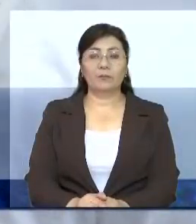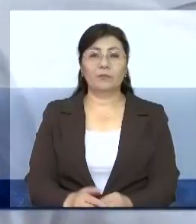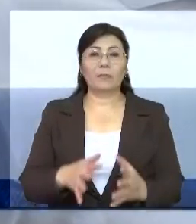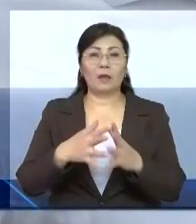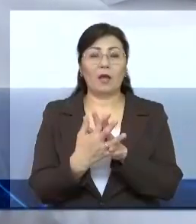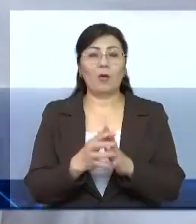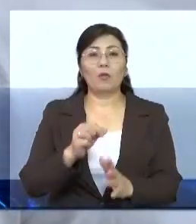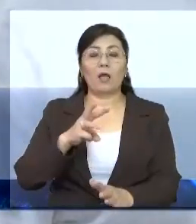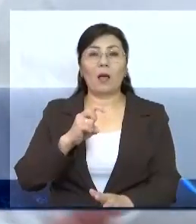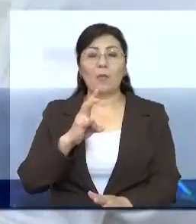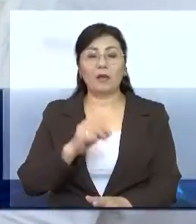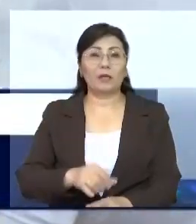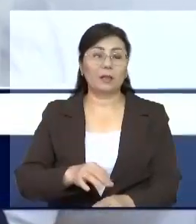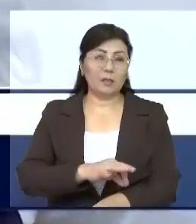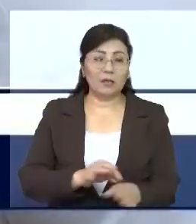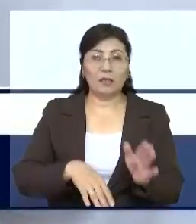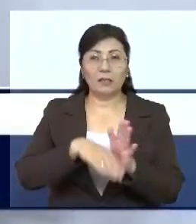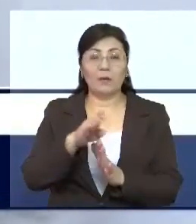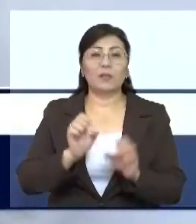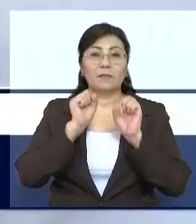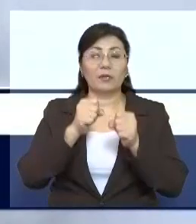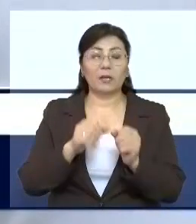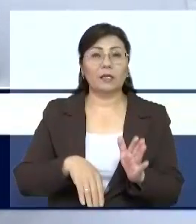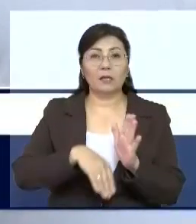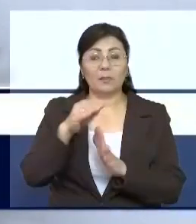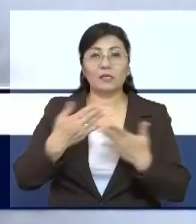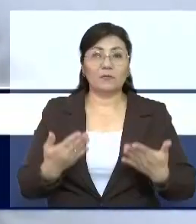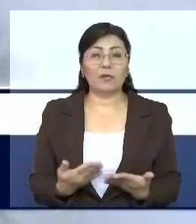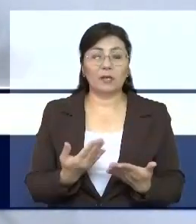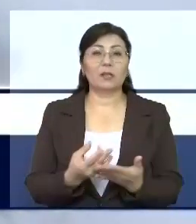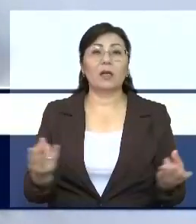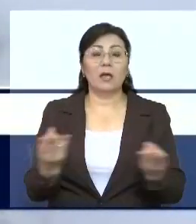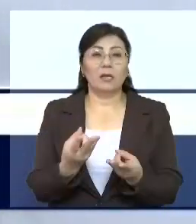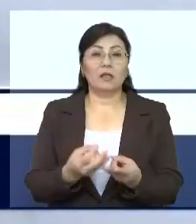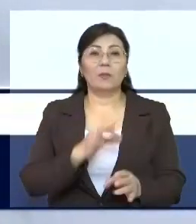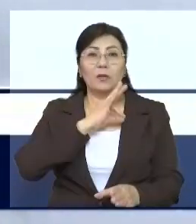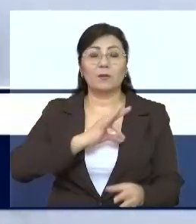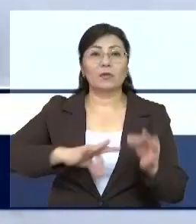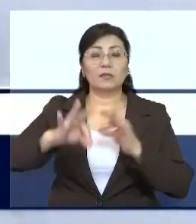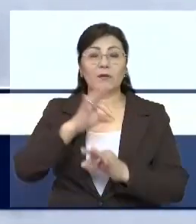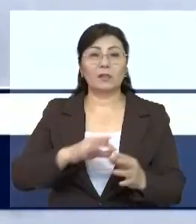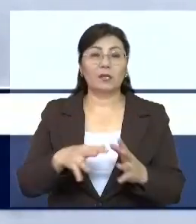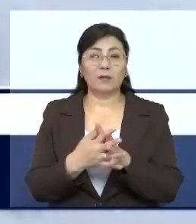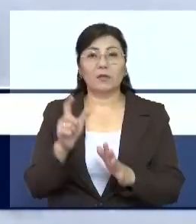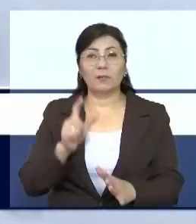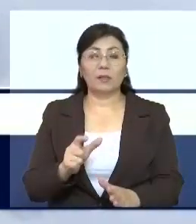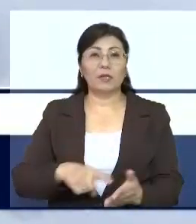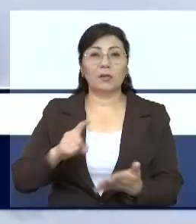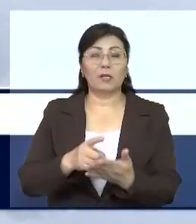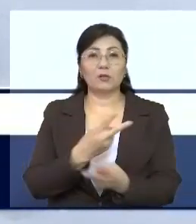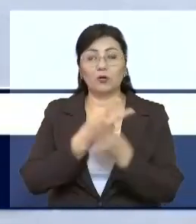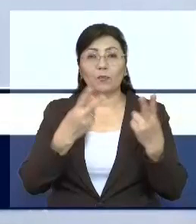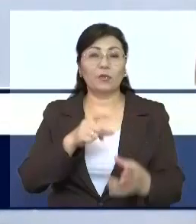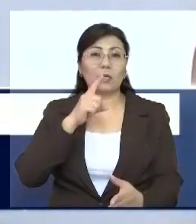Аул Аманаты – отличная возможность для повышения благосостояния населения. Необходимо максимально использовать проект. Сельчане должны увидеть его эффективность. Отрадно,